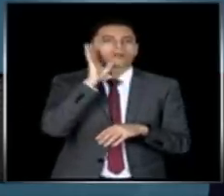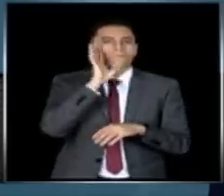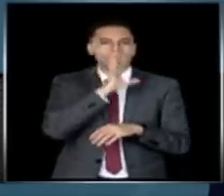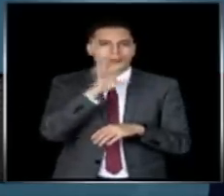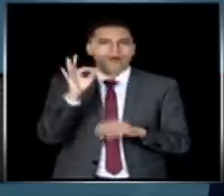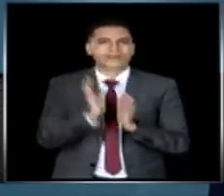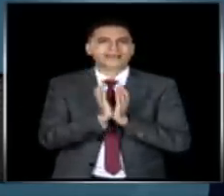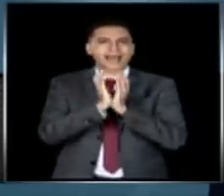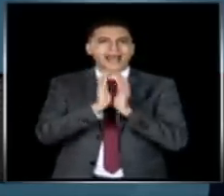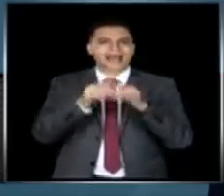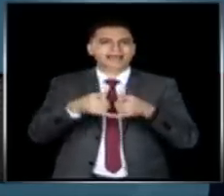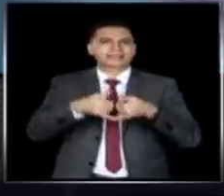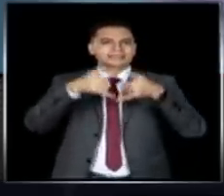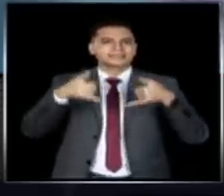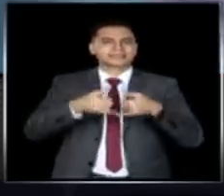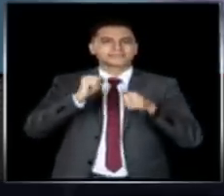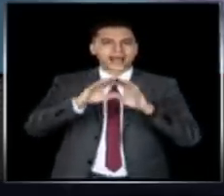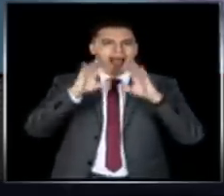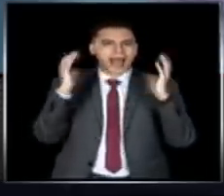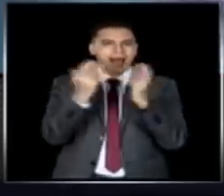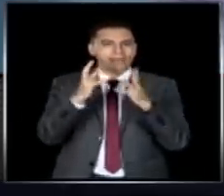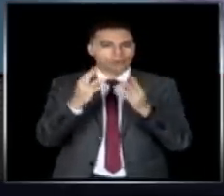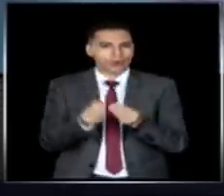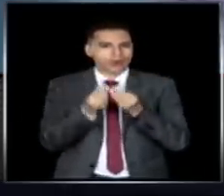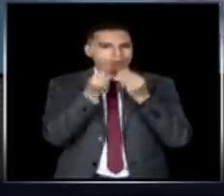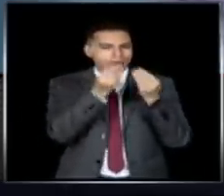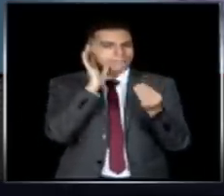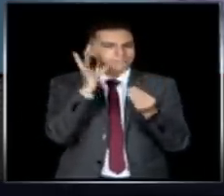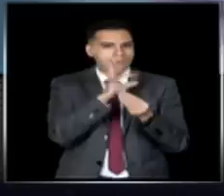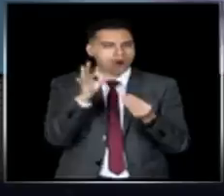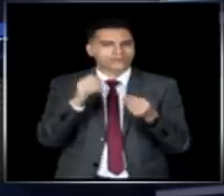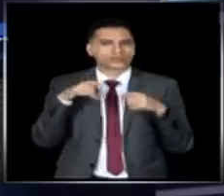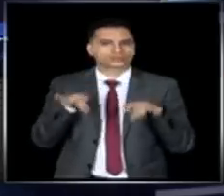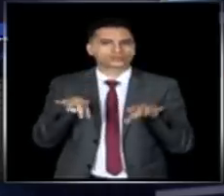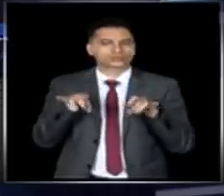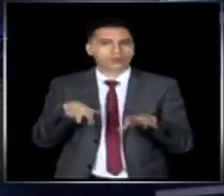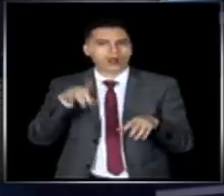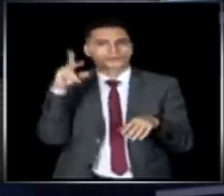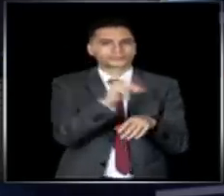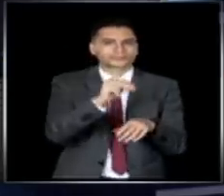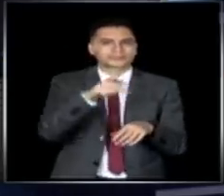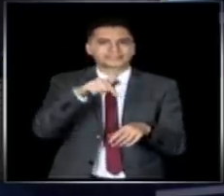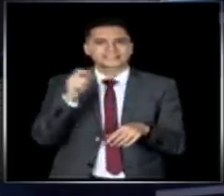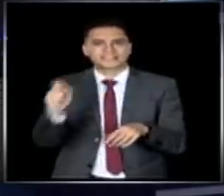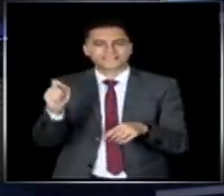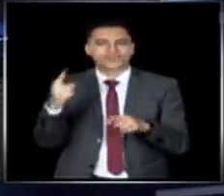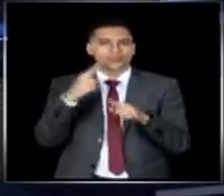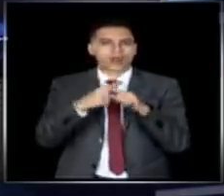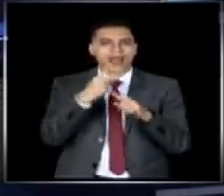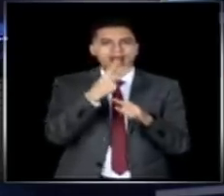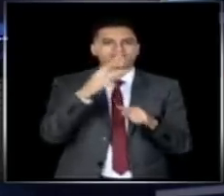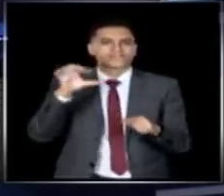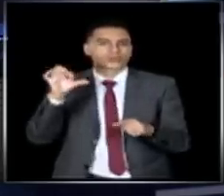كلاعب 1997 كسبوا أستراليا 6-0، ومدرب عام